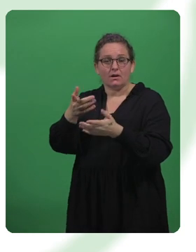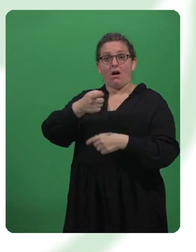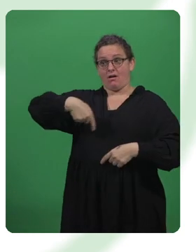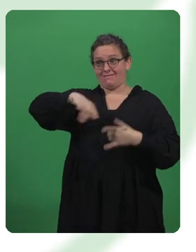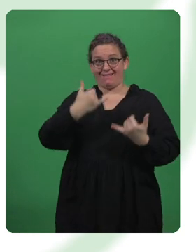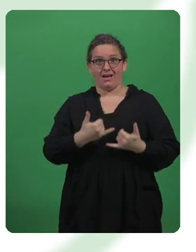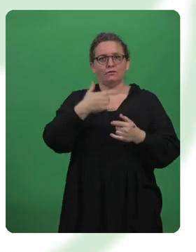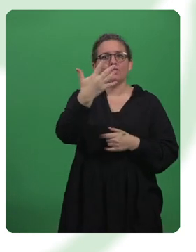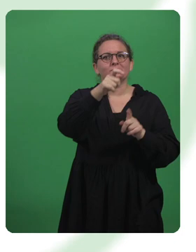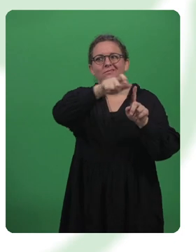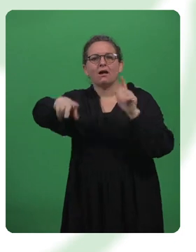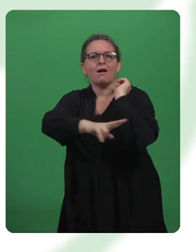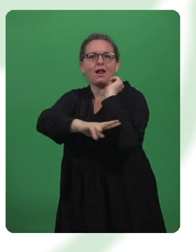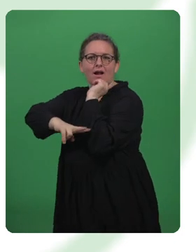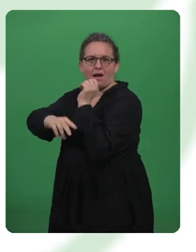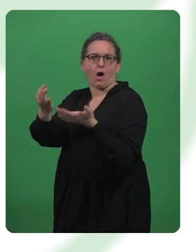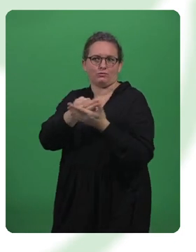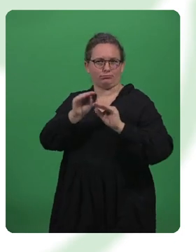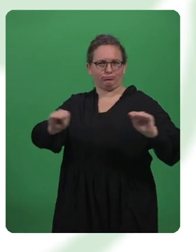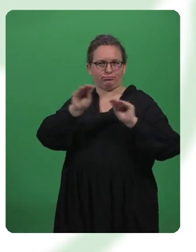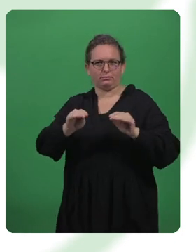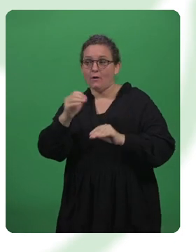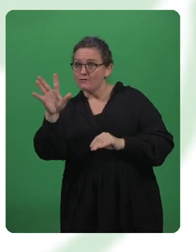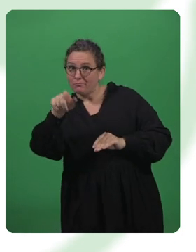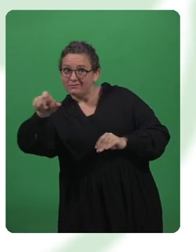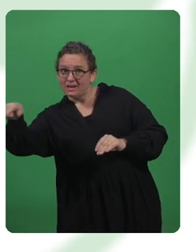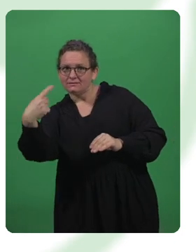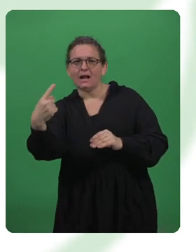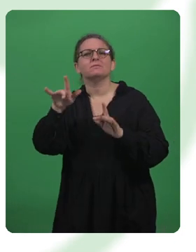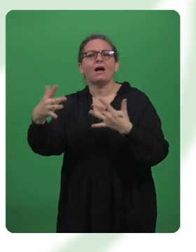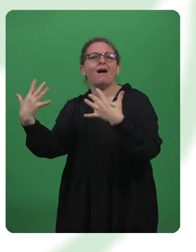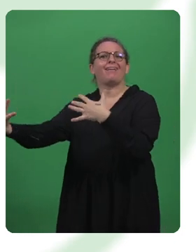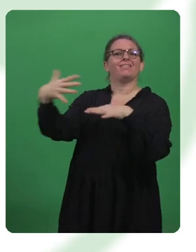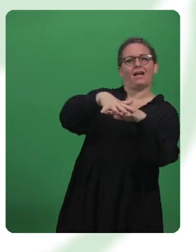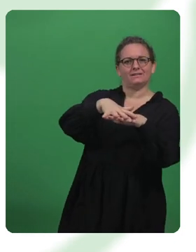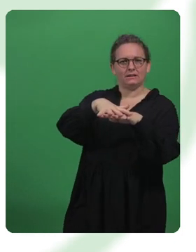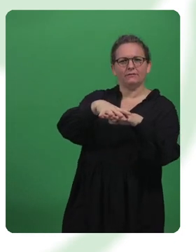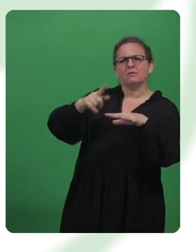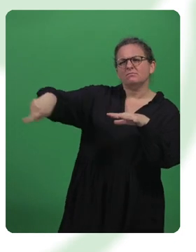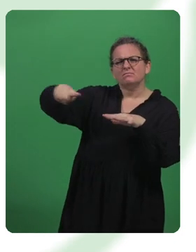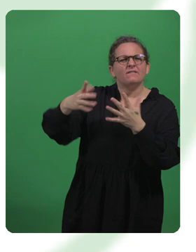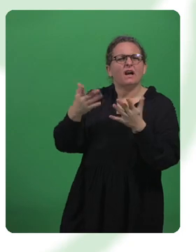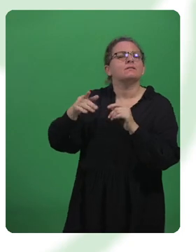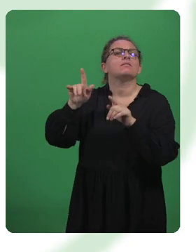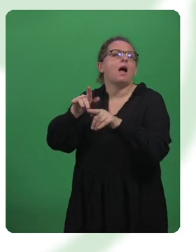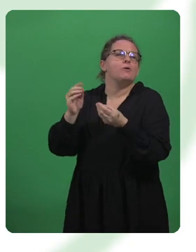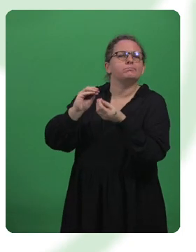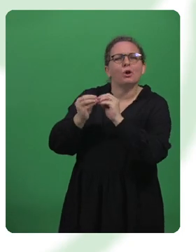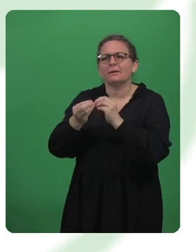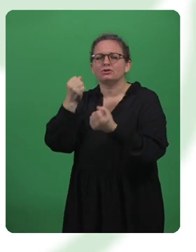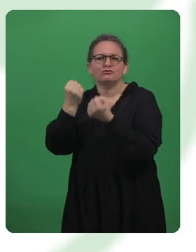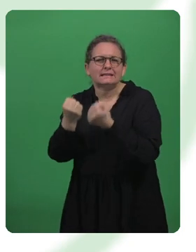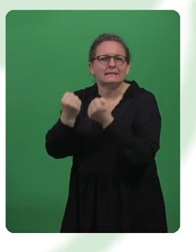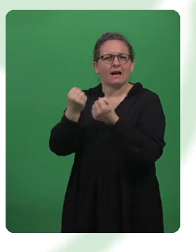Bei Trumpf befinden sich über 50 Lehrlinge in Ausbildung. Davon sind 15 Lehrlinge in einer integrativen Ausbildung. Speziell Jugendliche